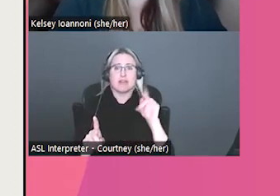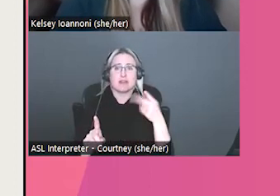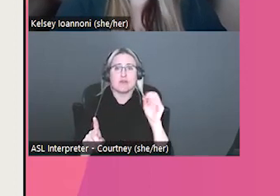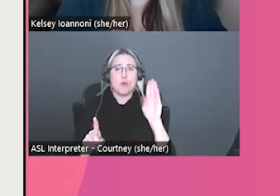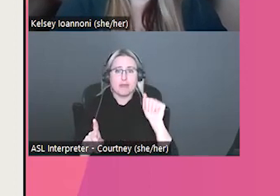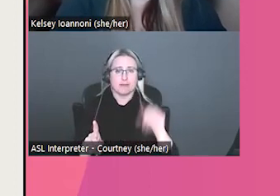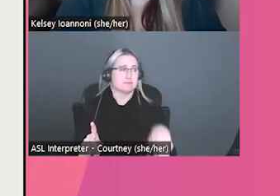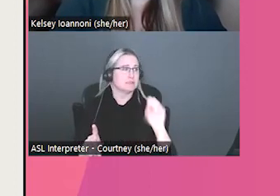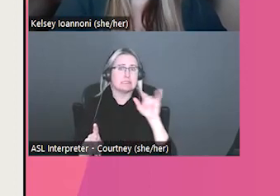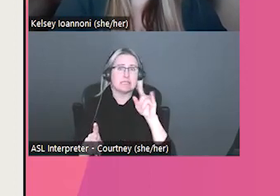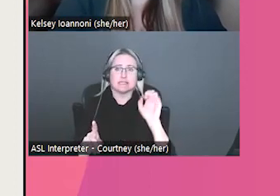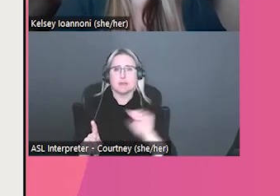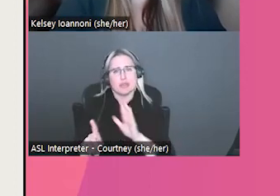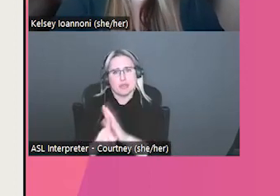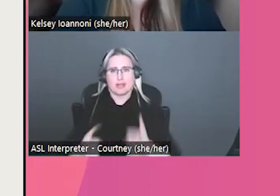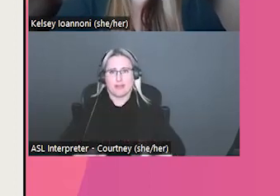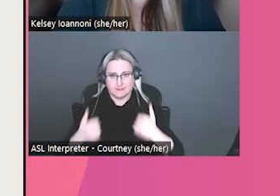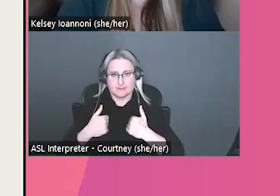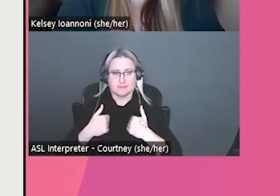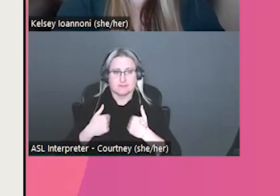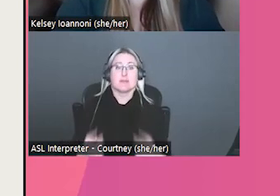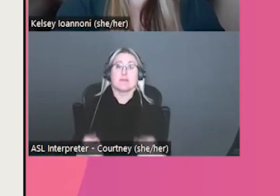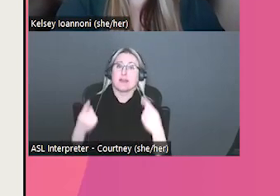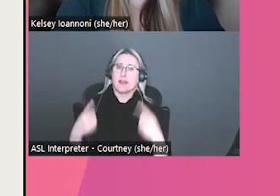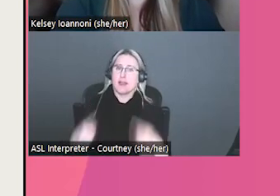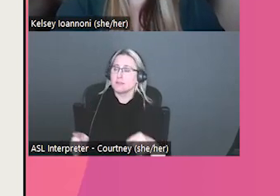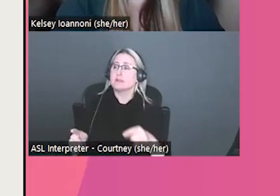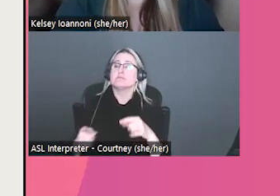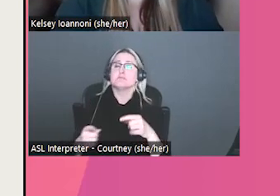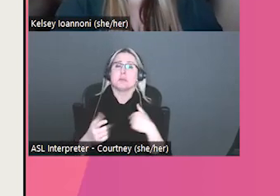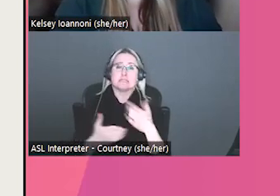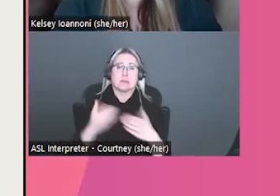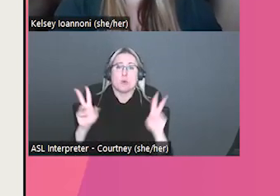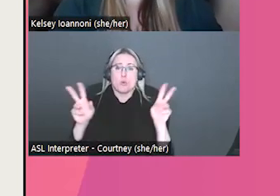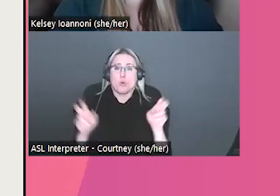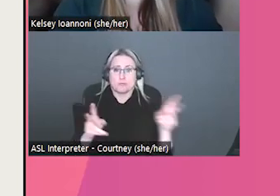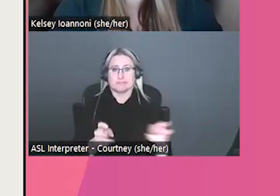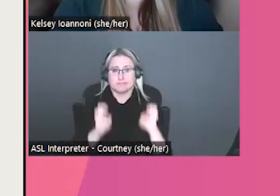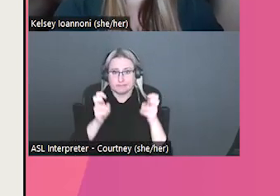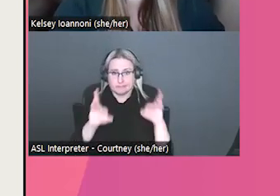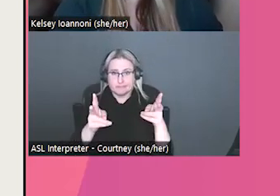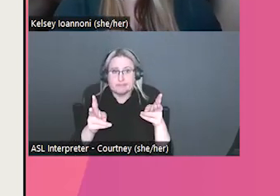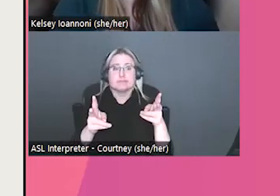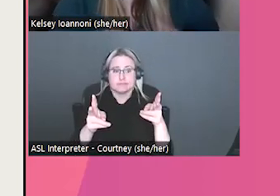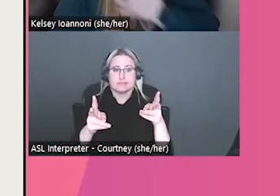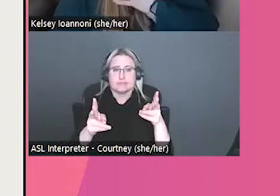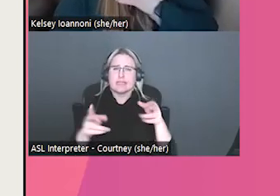ce préjugé anticorpulence sur la vie des gens. Alors, je vais souligner